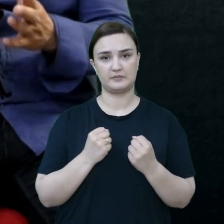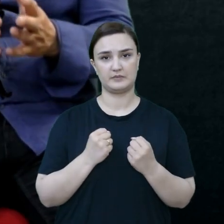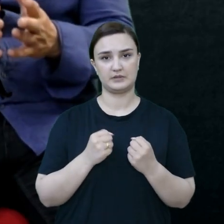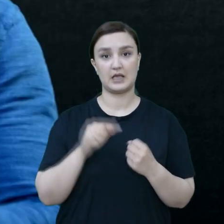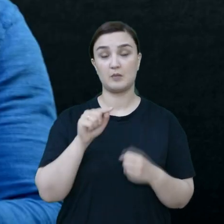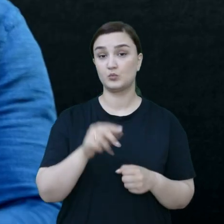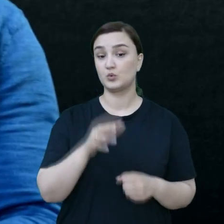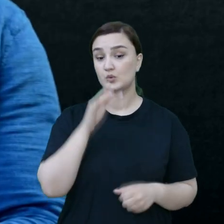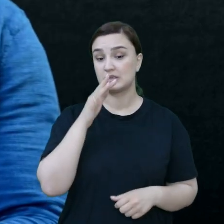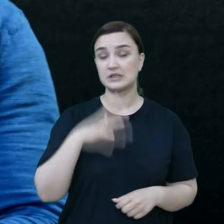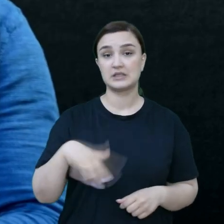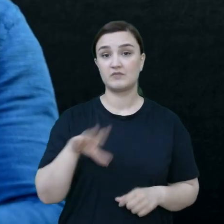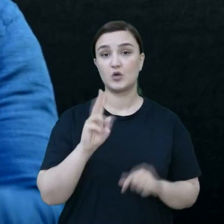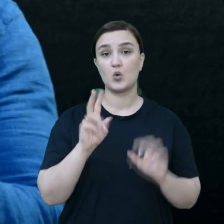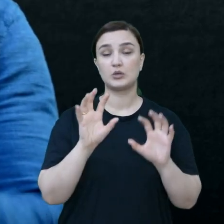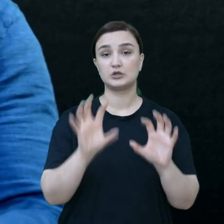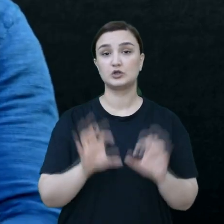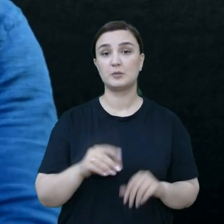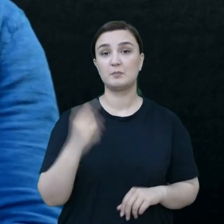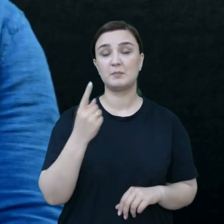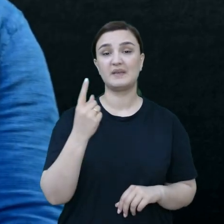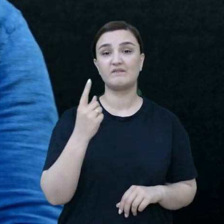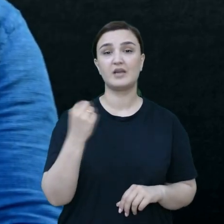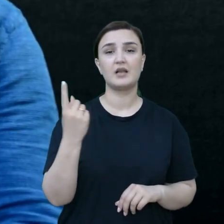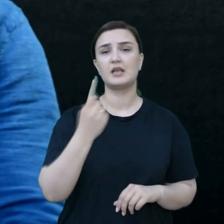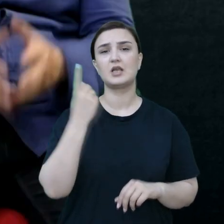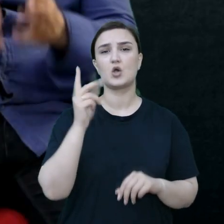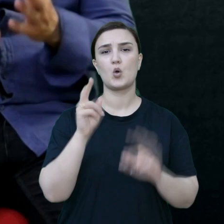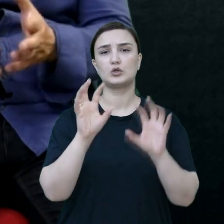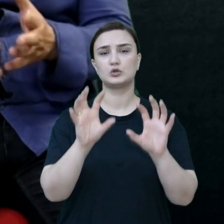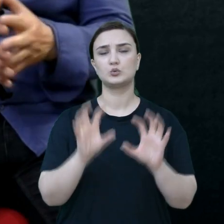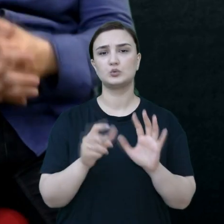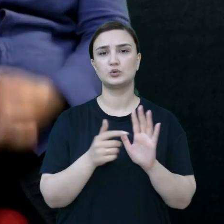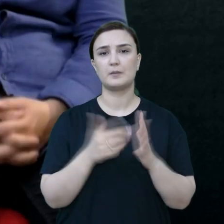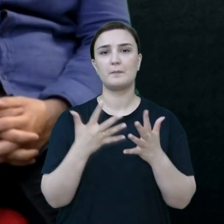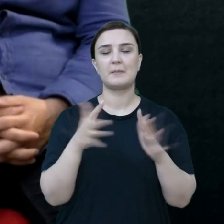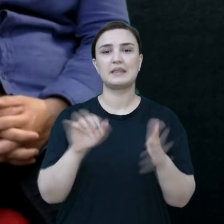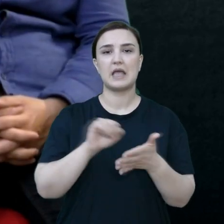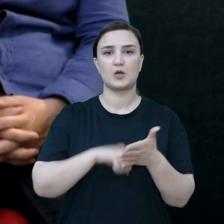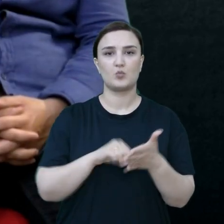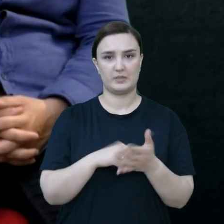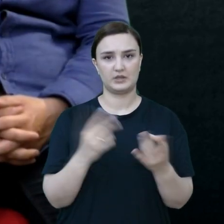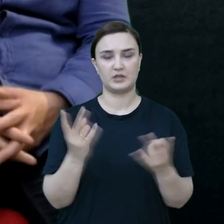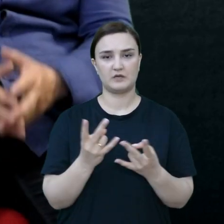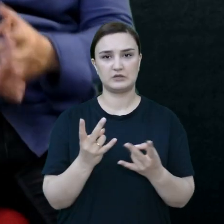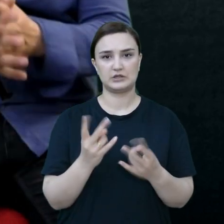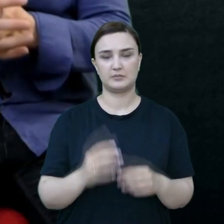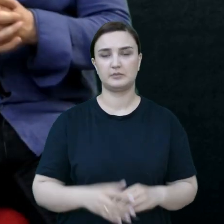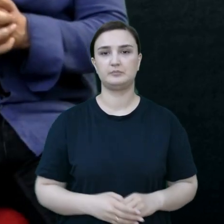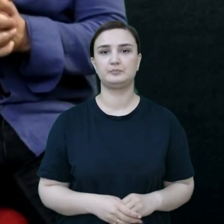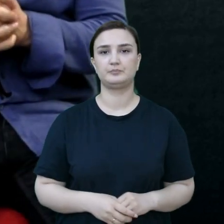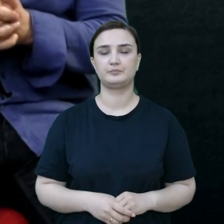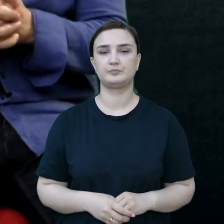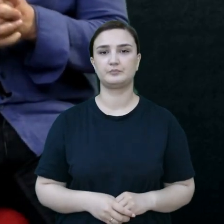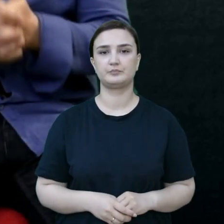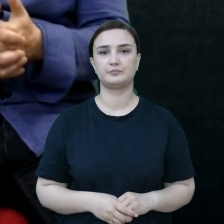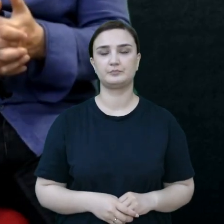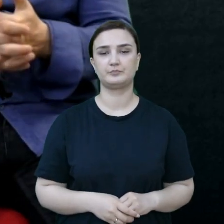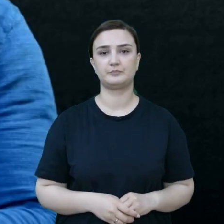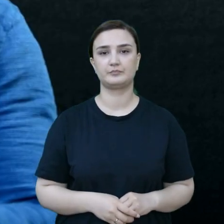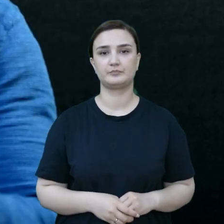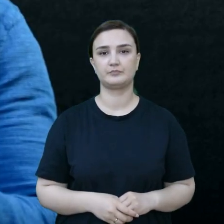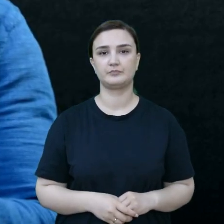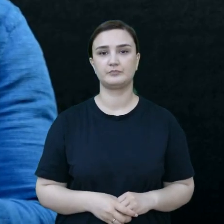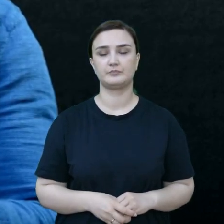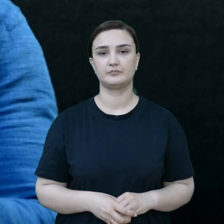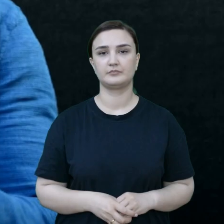üzrə xronoloji ardıcıllığı aşağıdakı kimidir. Fransa 1791-ci il, İsveç 1809-cu